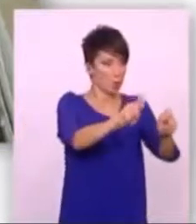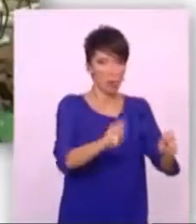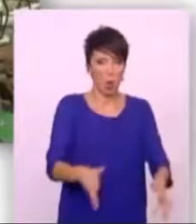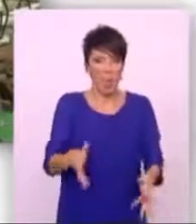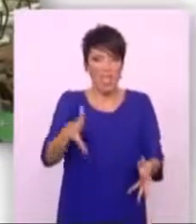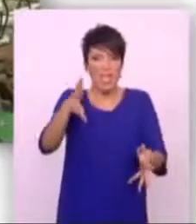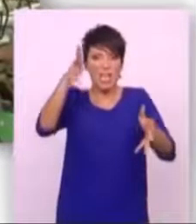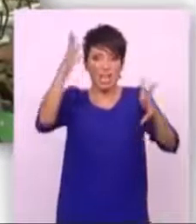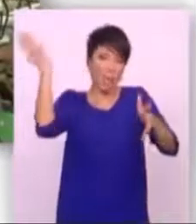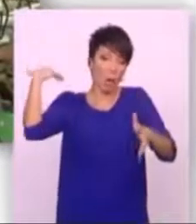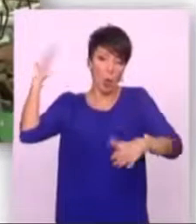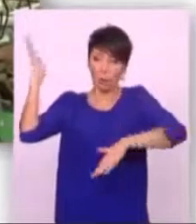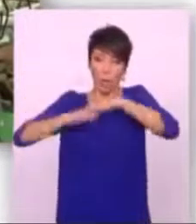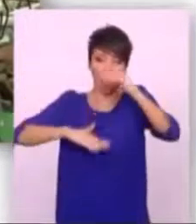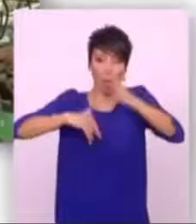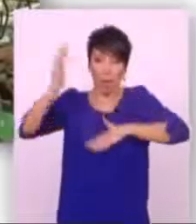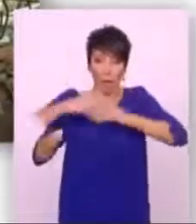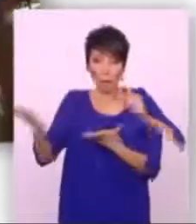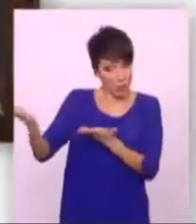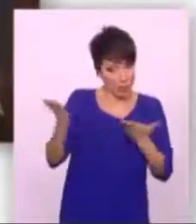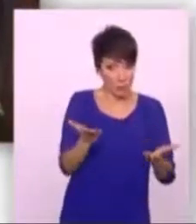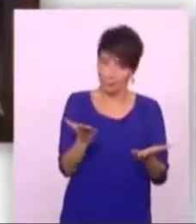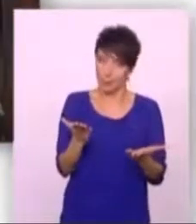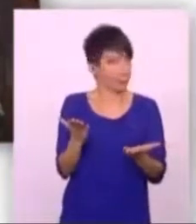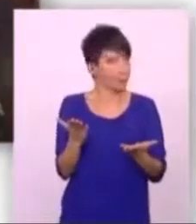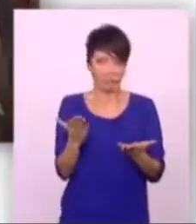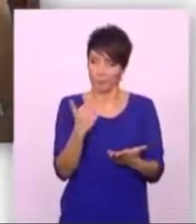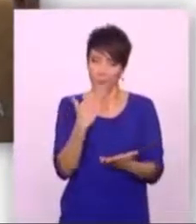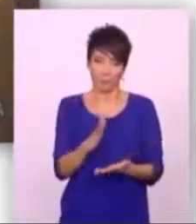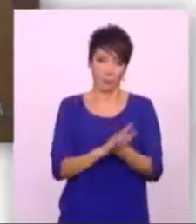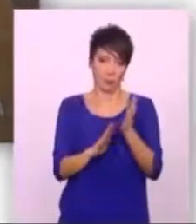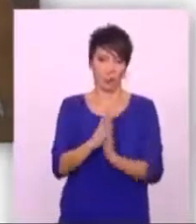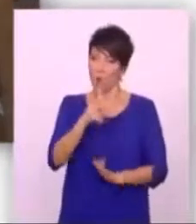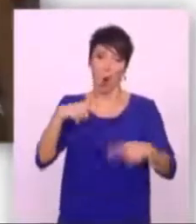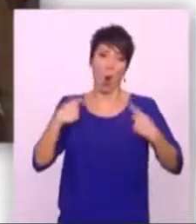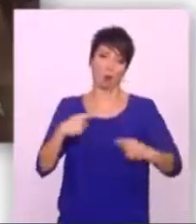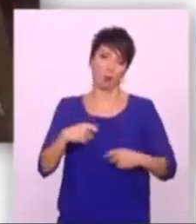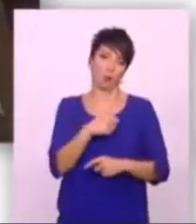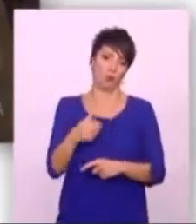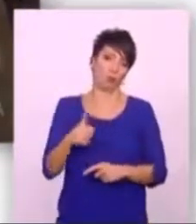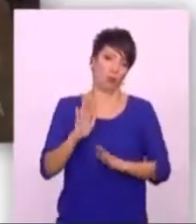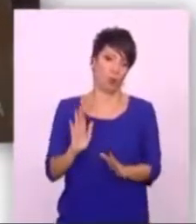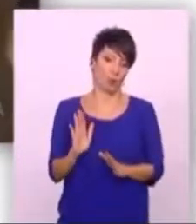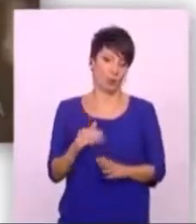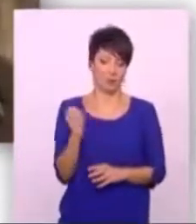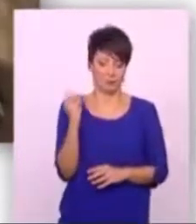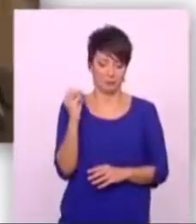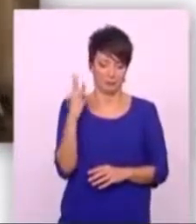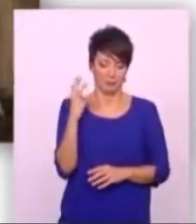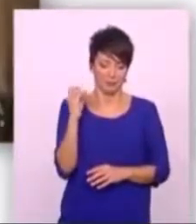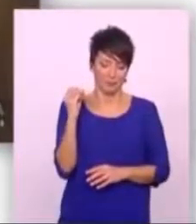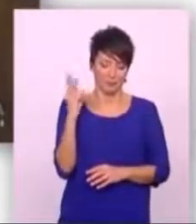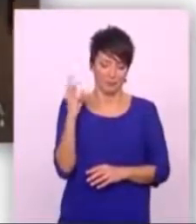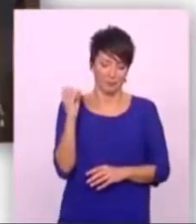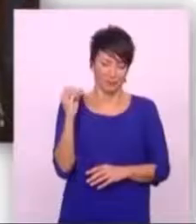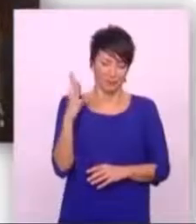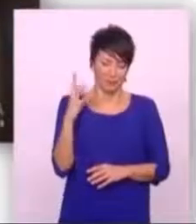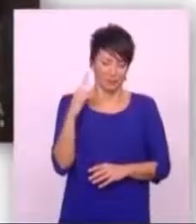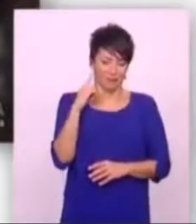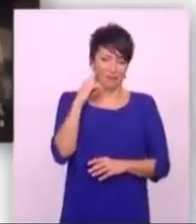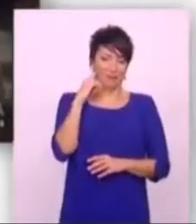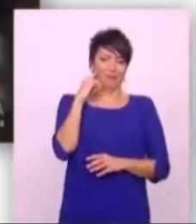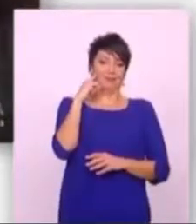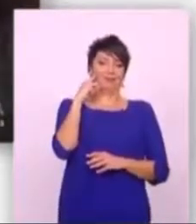έβαλα σε διευθυντικές θέσεις. Τώρα έναν εργάτη ή μια μοδίστρα ή ένα αυτό, μην λέμε. Τώρα είτε φταίει η κρίση, είτε